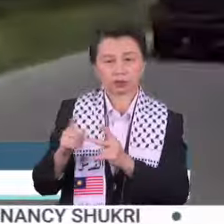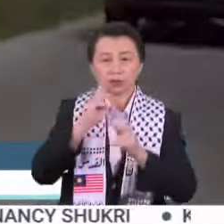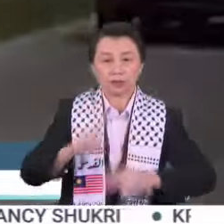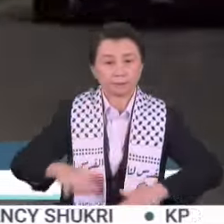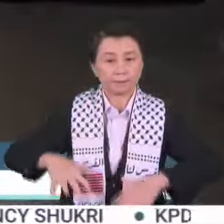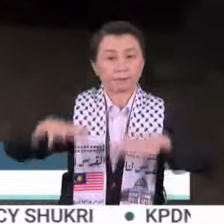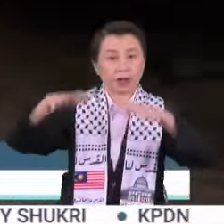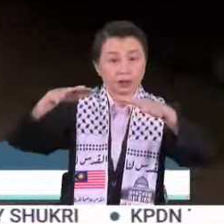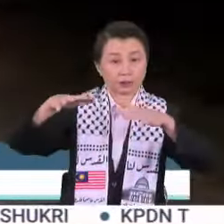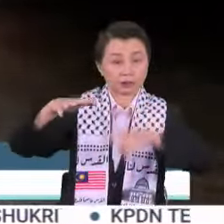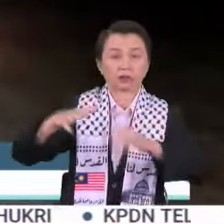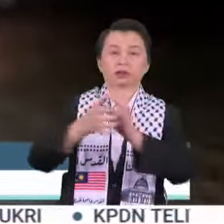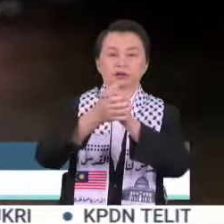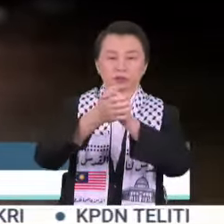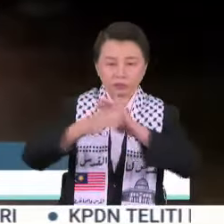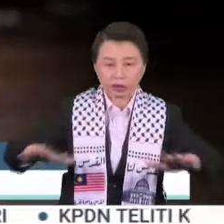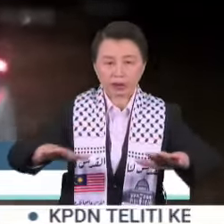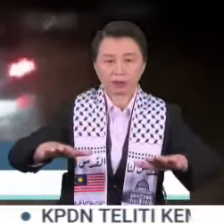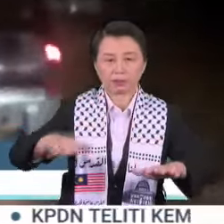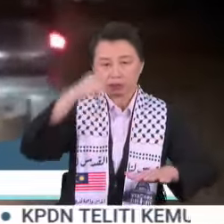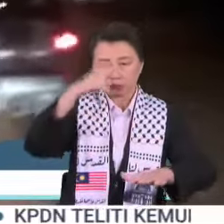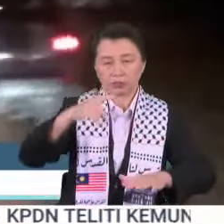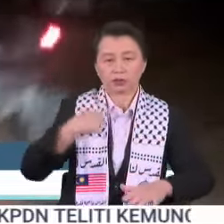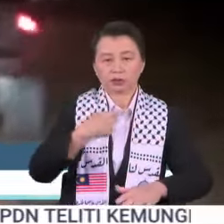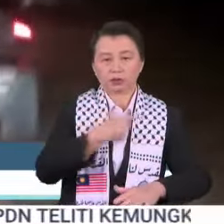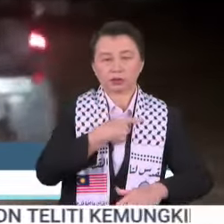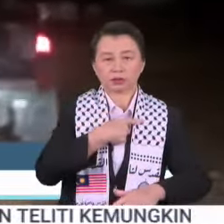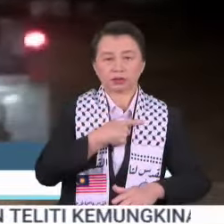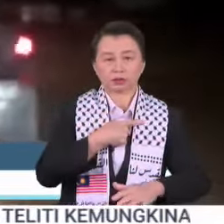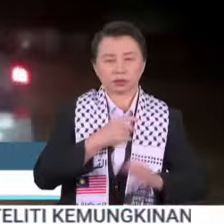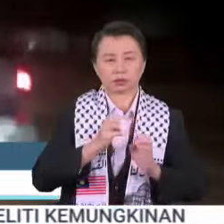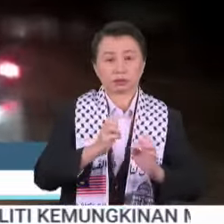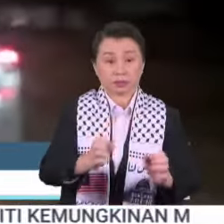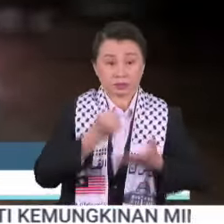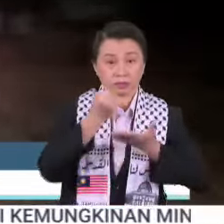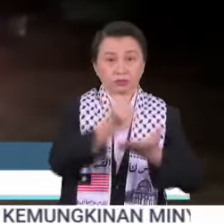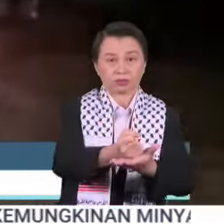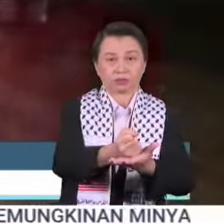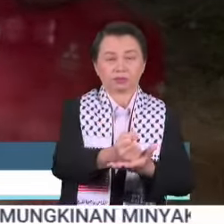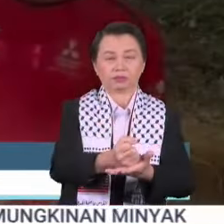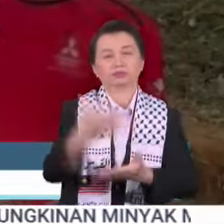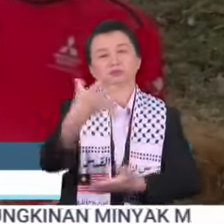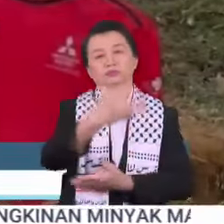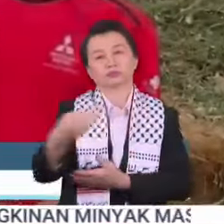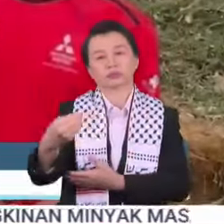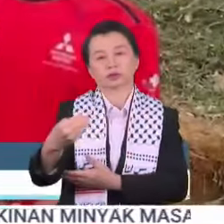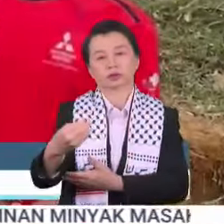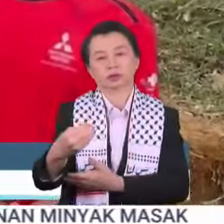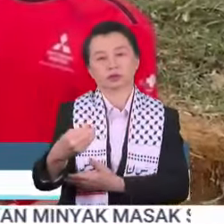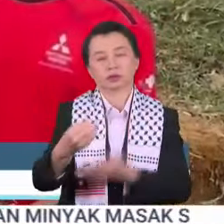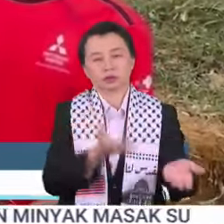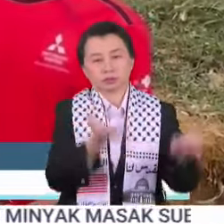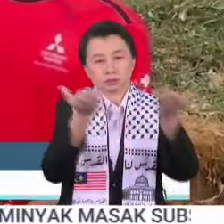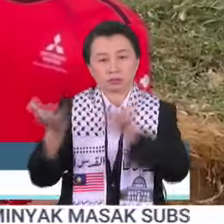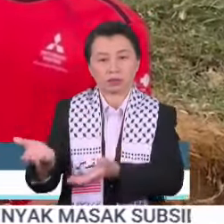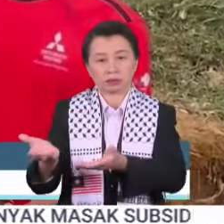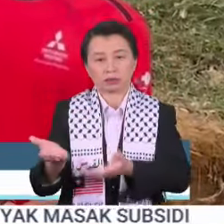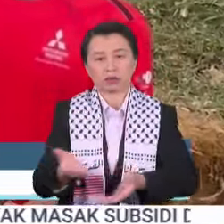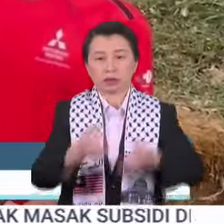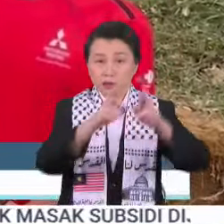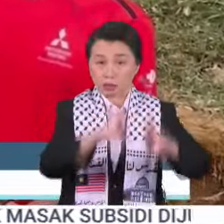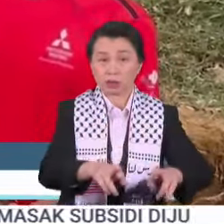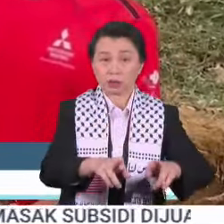banjir ini selamat untuk kita rescue dan membawa